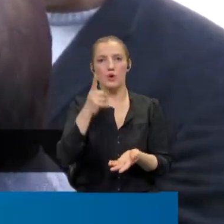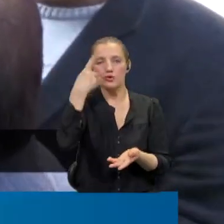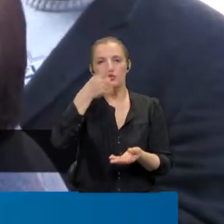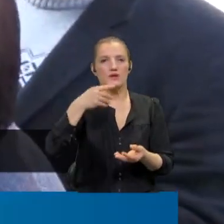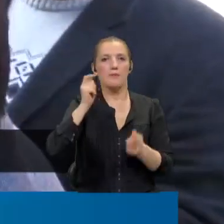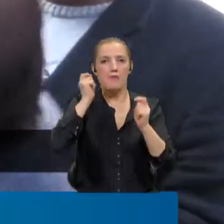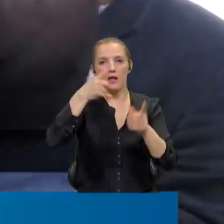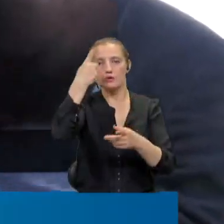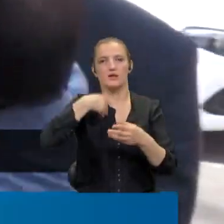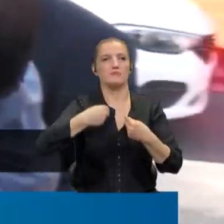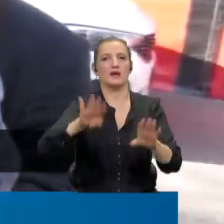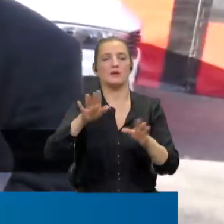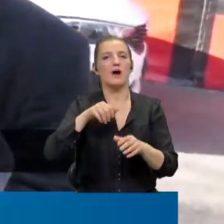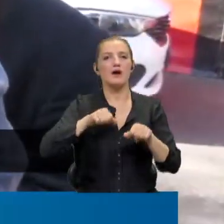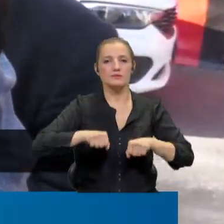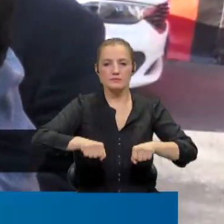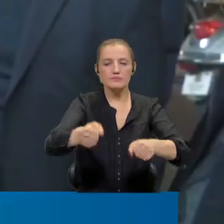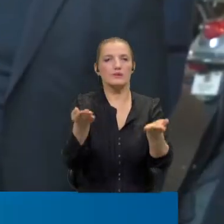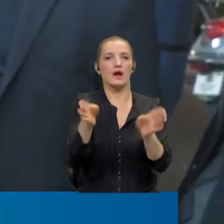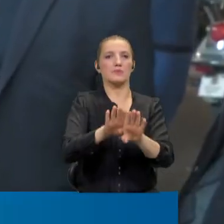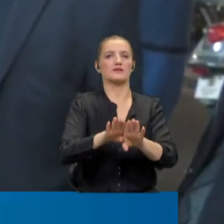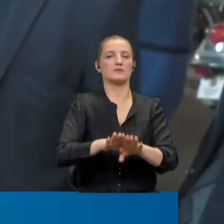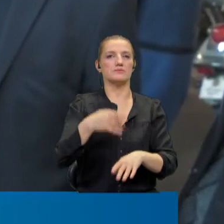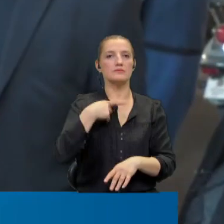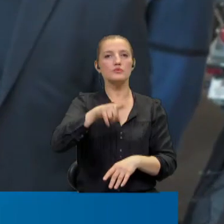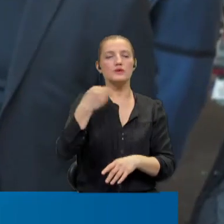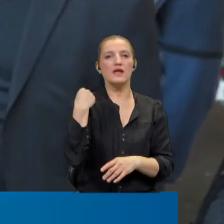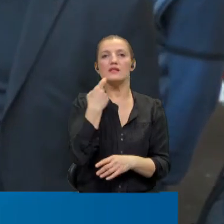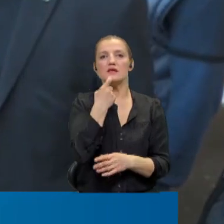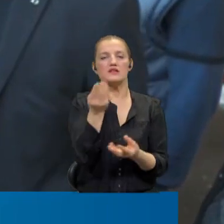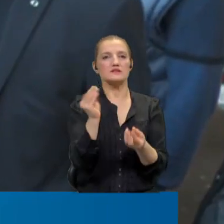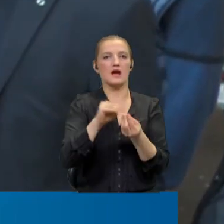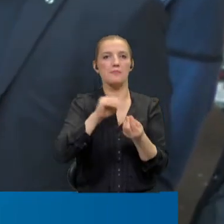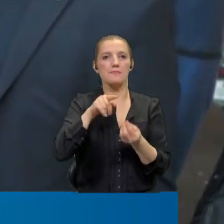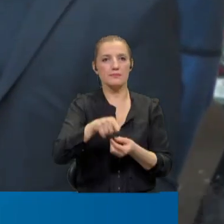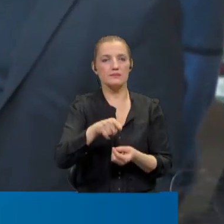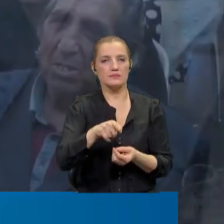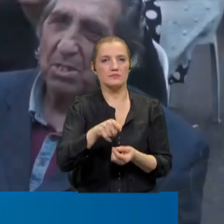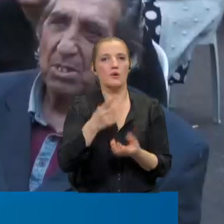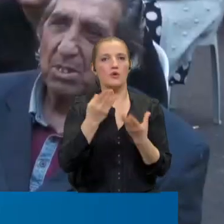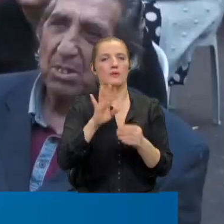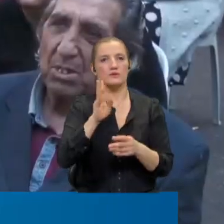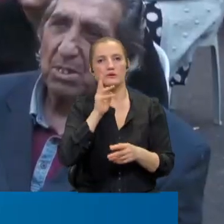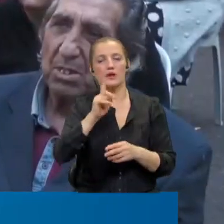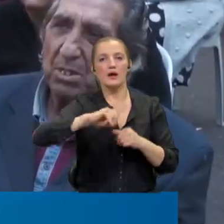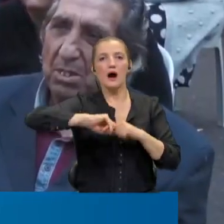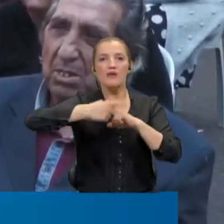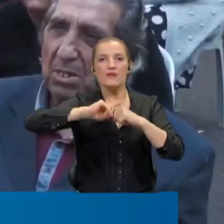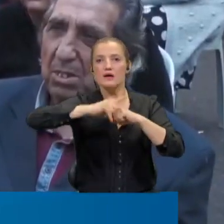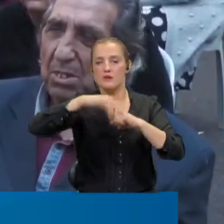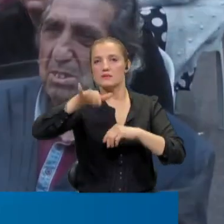Vallahi bak bunlar henüz yansımamış hali gelecek